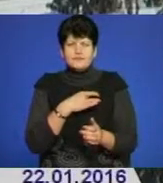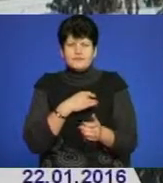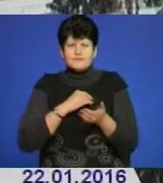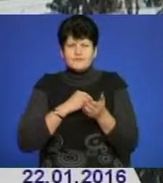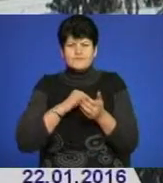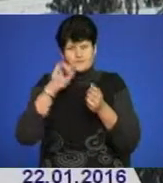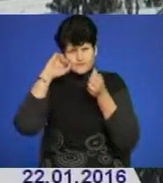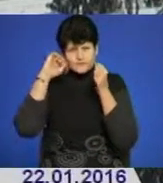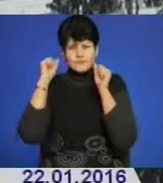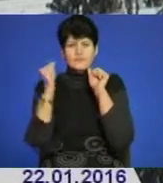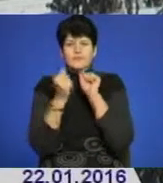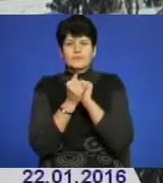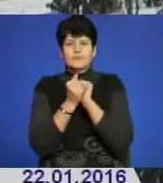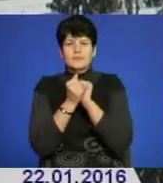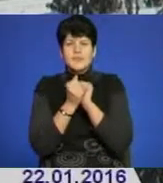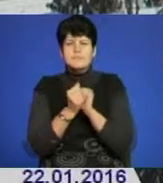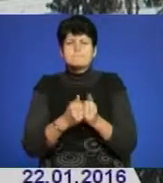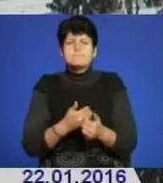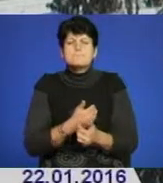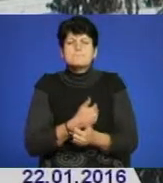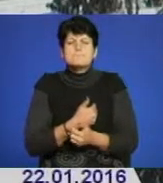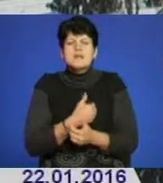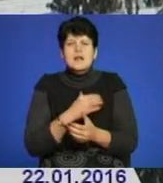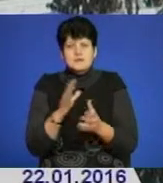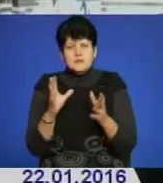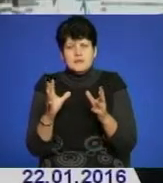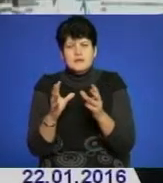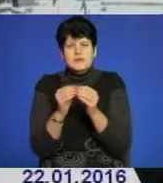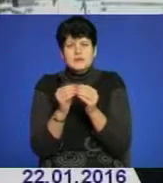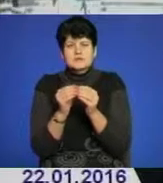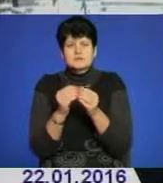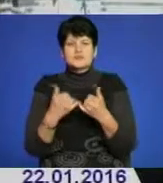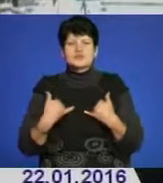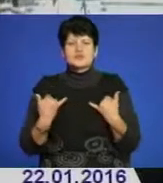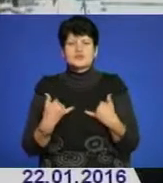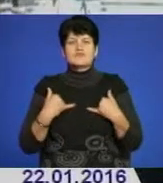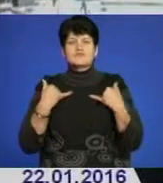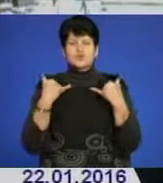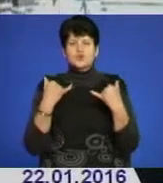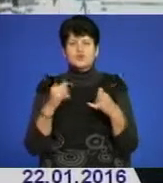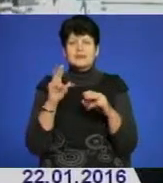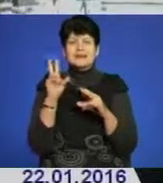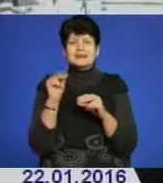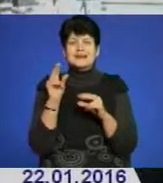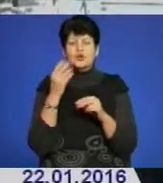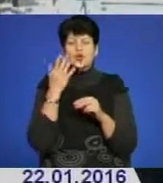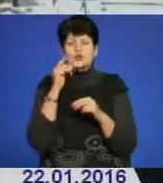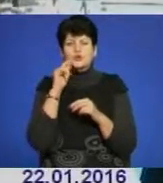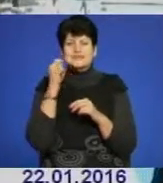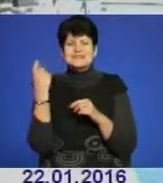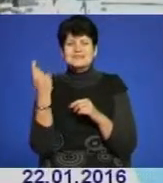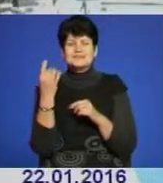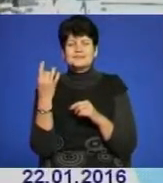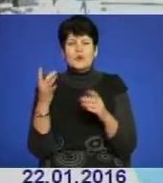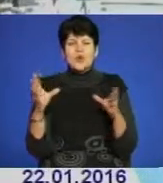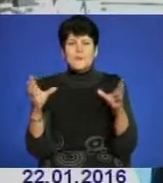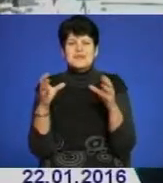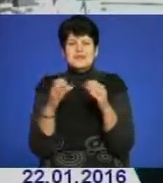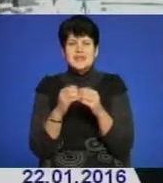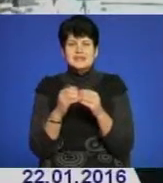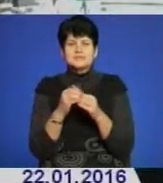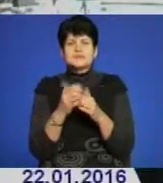закарбував глибоке прагнення єдності. Ми сьогодні вшановуємо ту дату, коли українці вперше об'єдналися після багатьох років